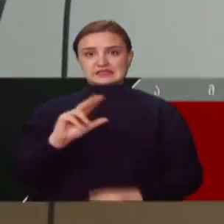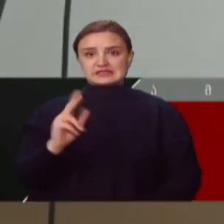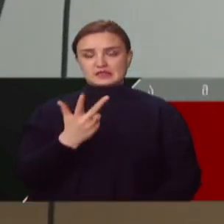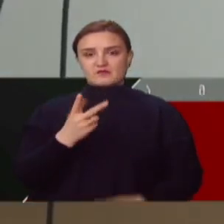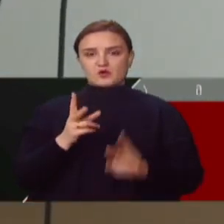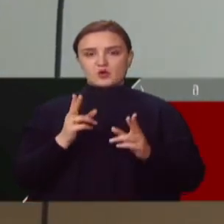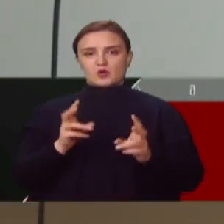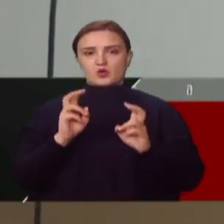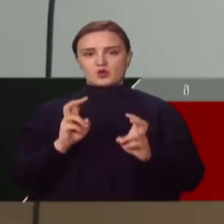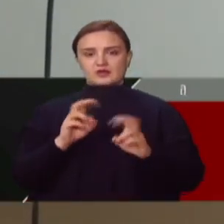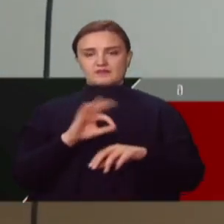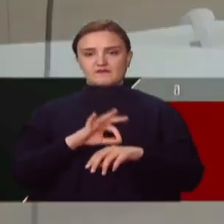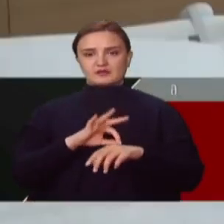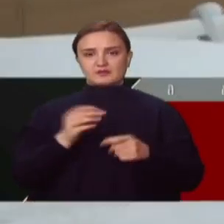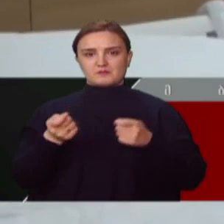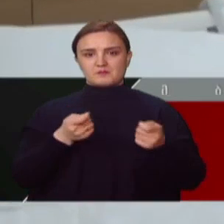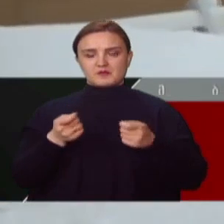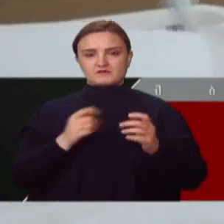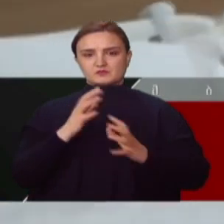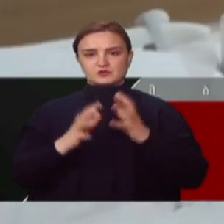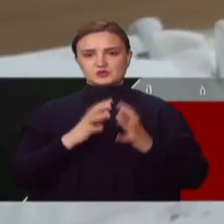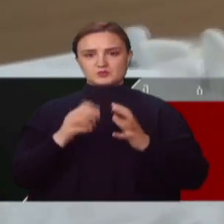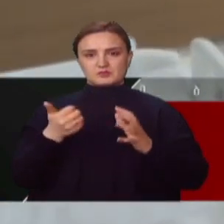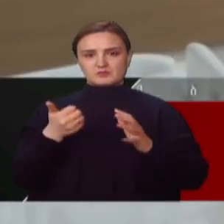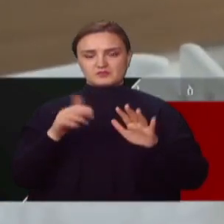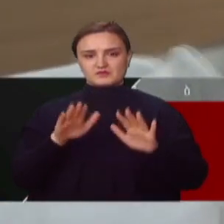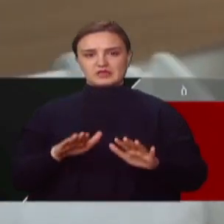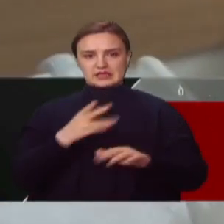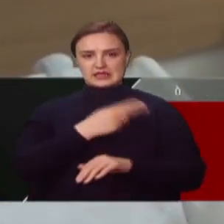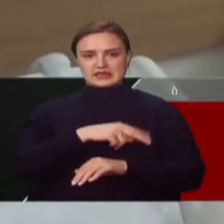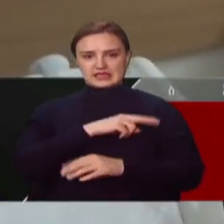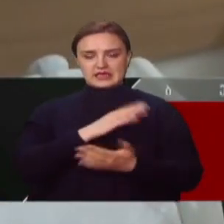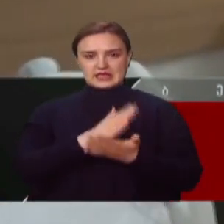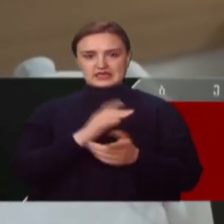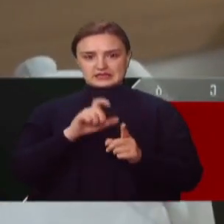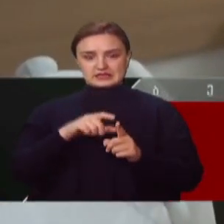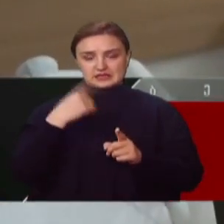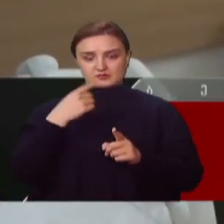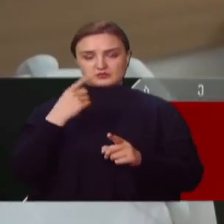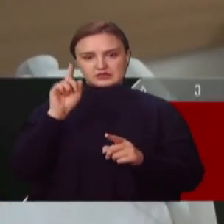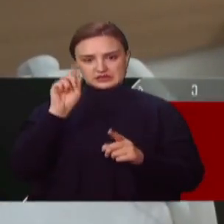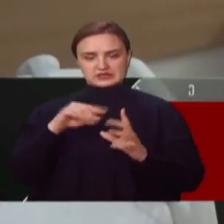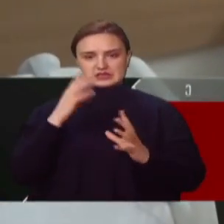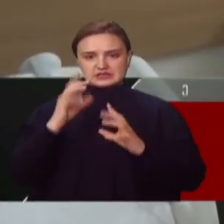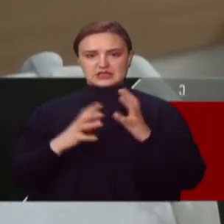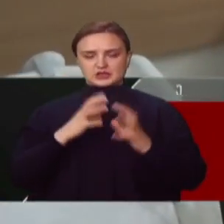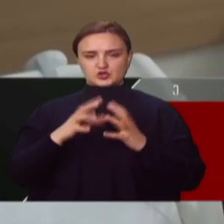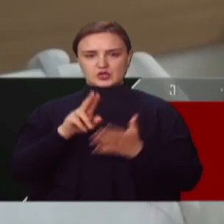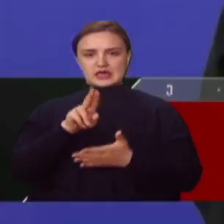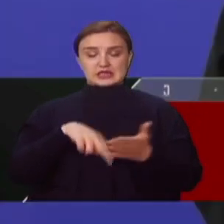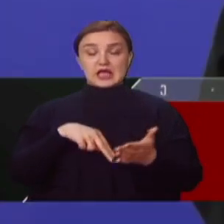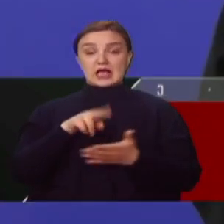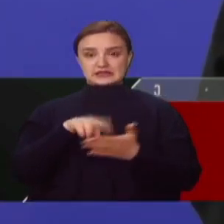ონკოლოგიური დაავადებების მართვის მხრივ მსოფლიოს წამყვან კლინიკებს შორისაა დასახელებული და ფლობენ საერთაშორისო